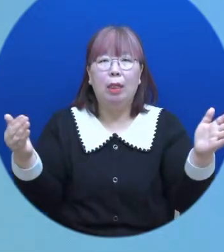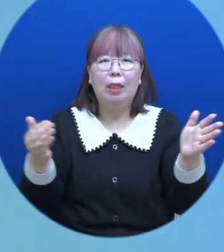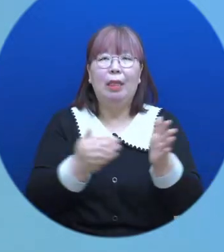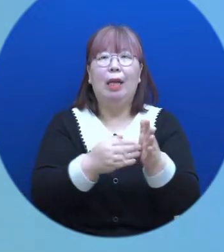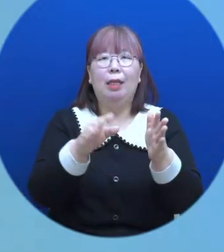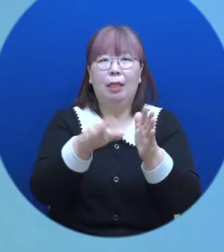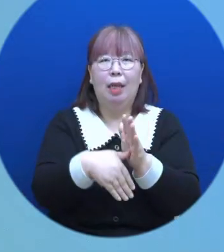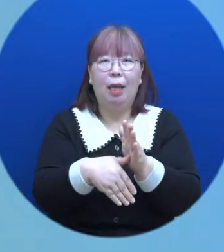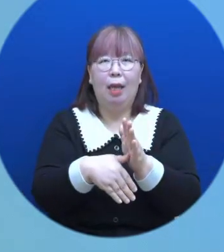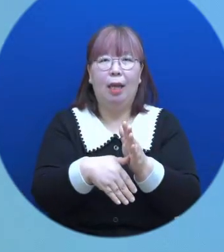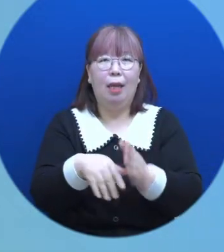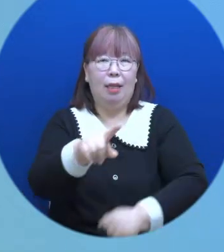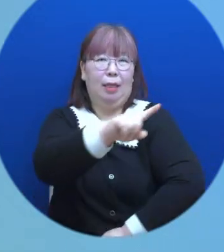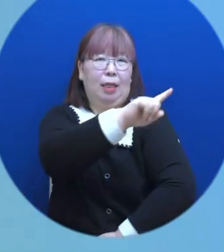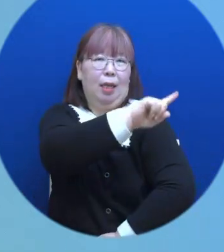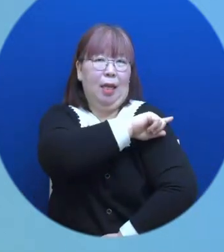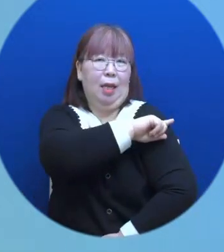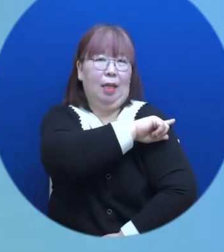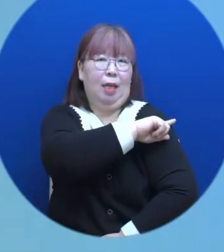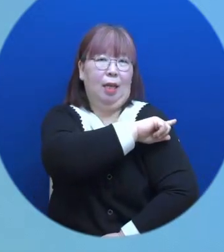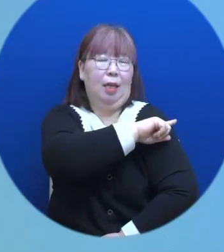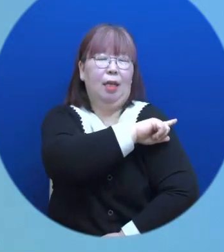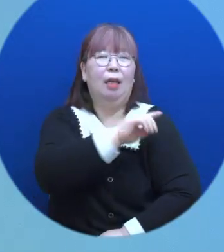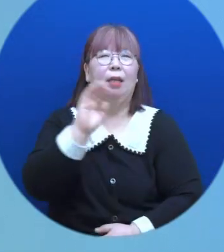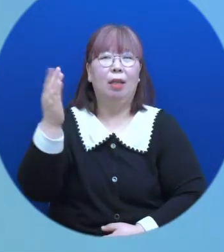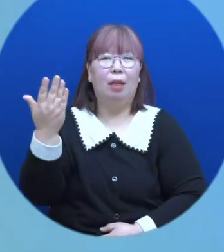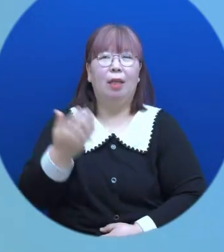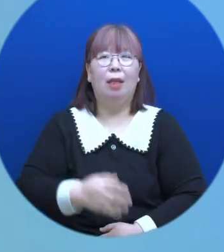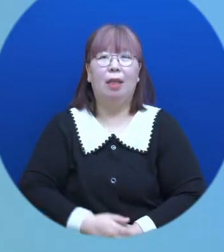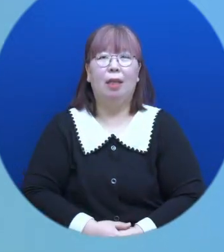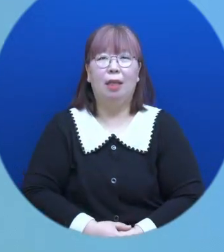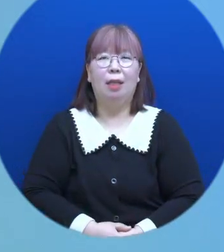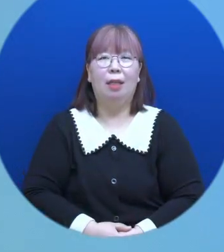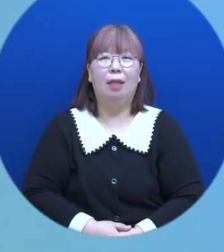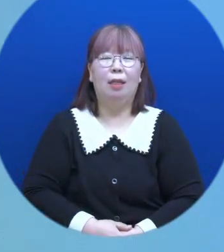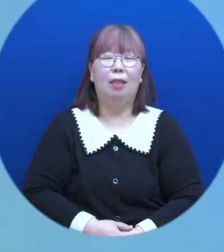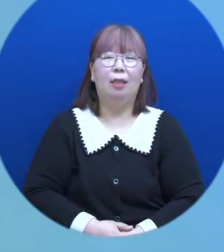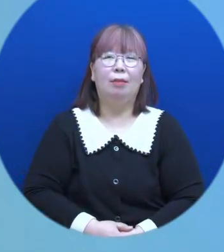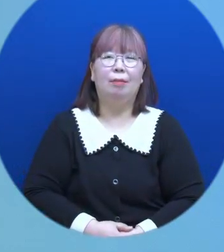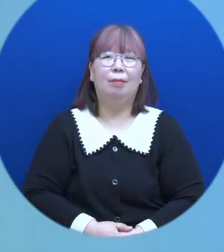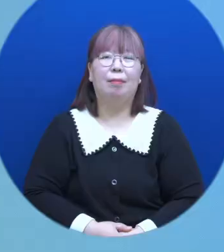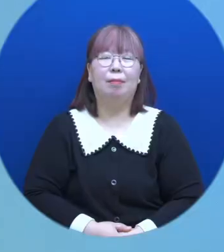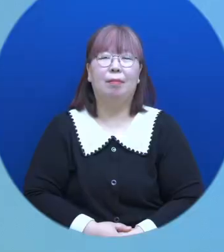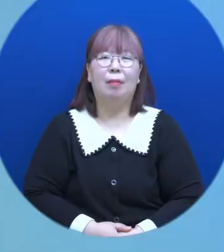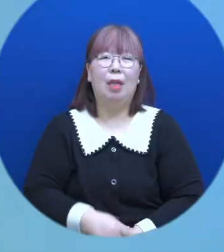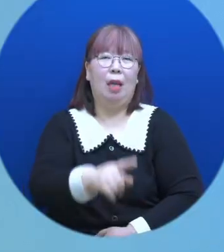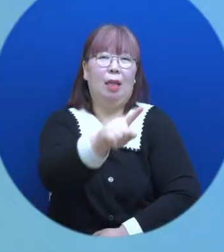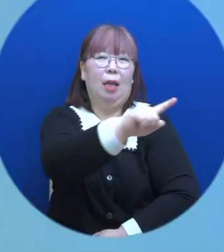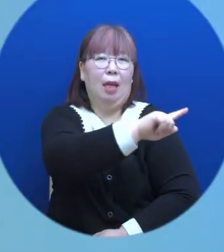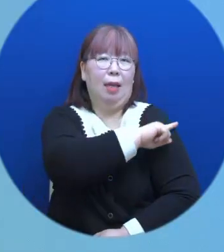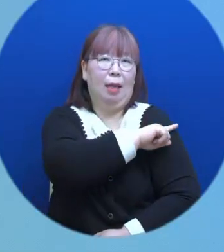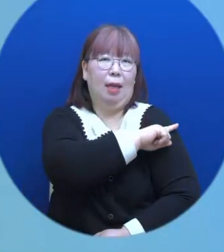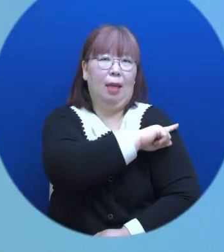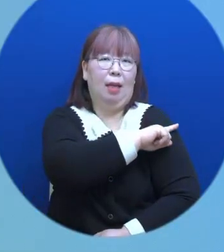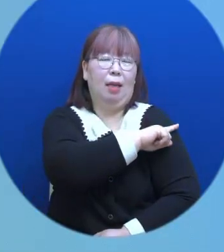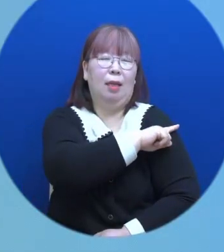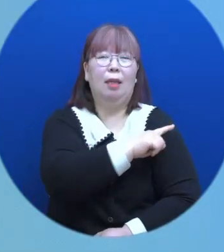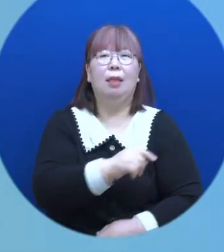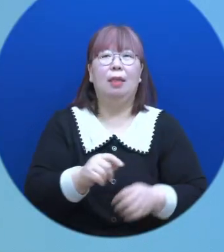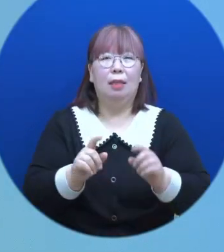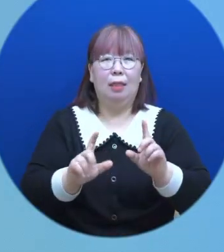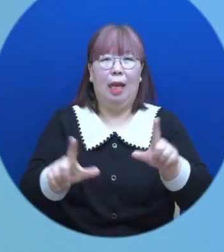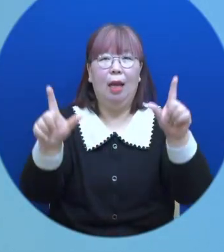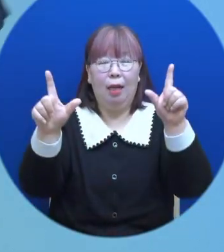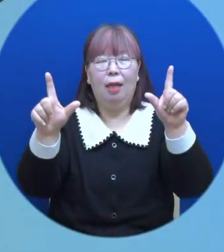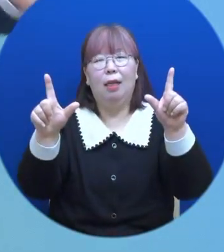때에 짝대기 하나를 그때 답니다. 이병이 되는 거죠. 그 짝대기 하나 다는